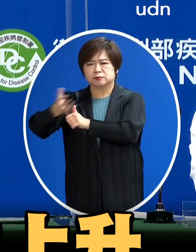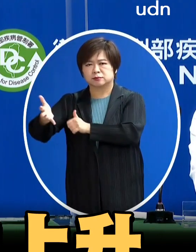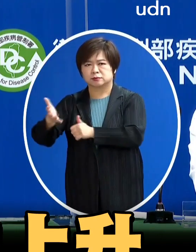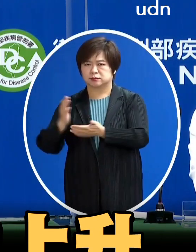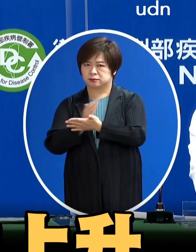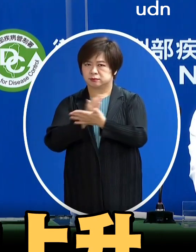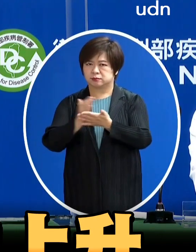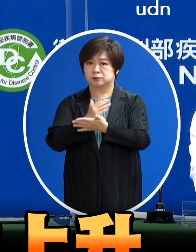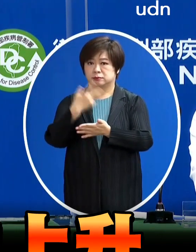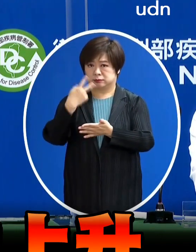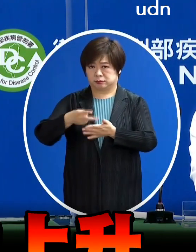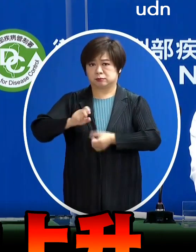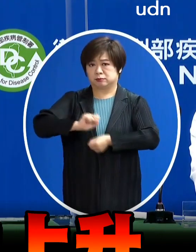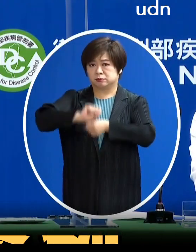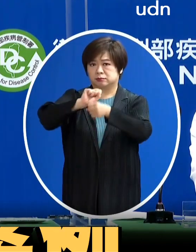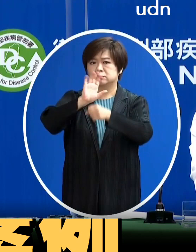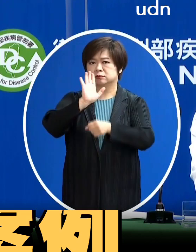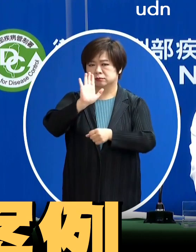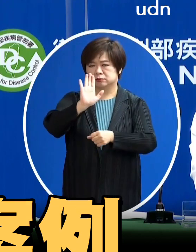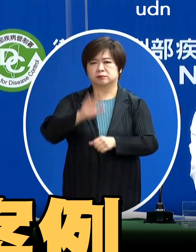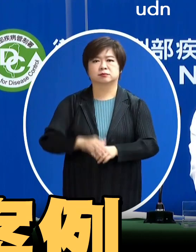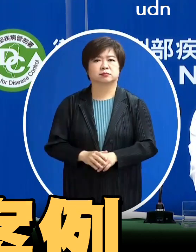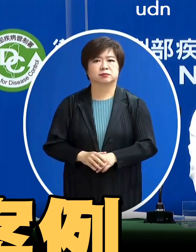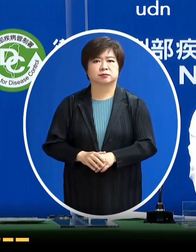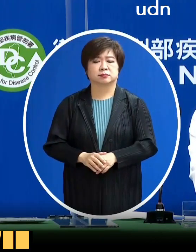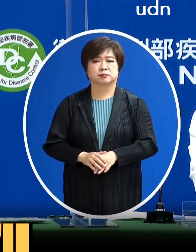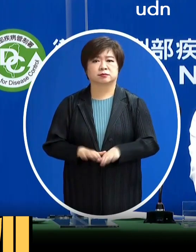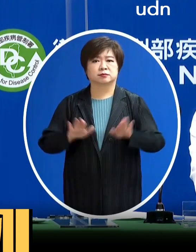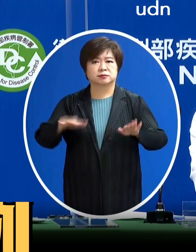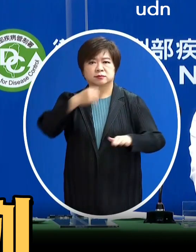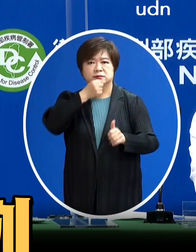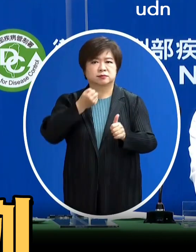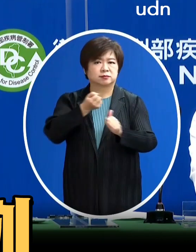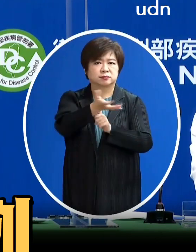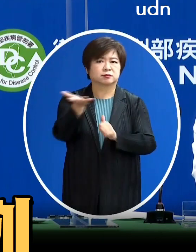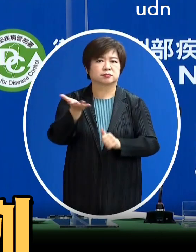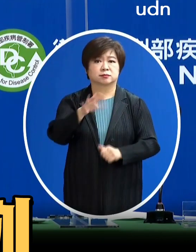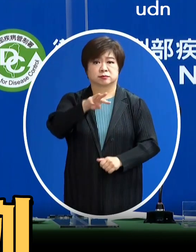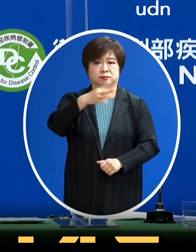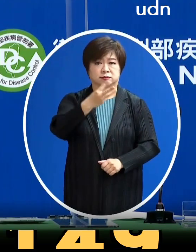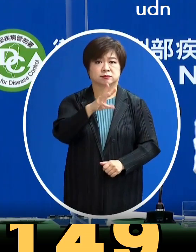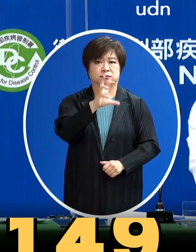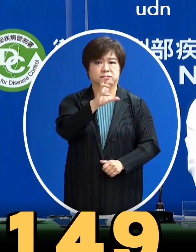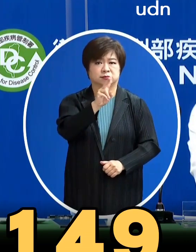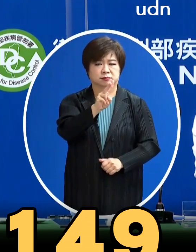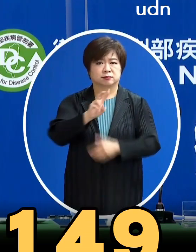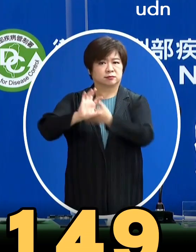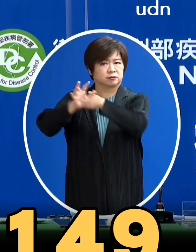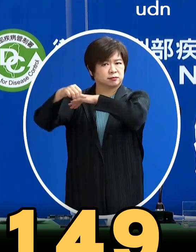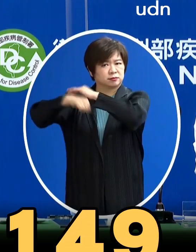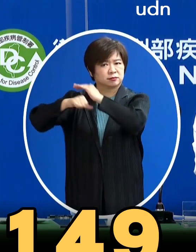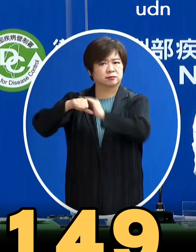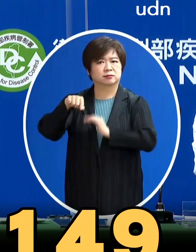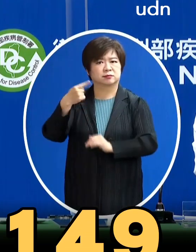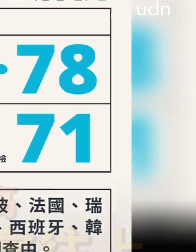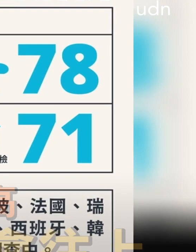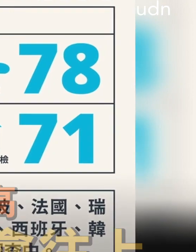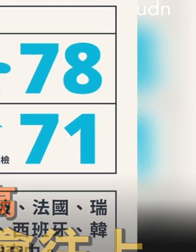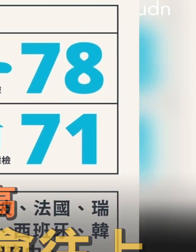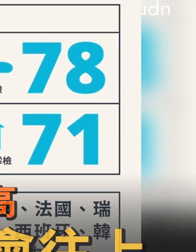起来还会再往上升。今天本土案例有382例，境外移入有